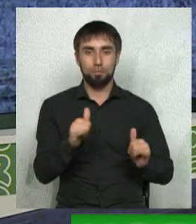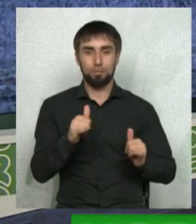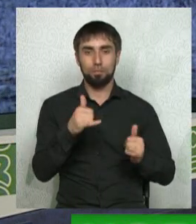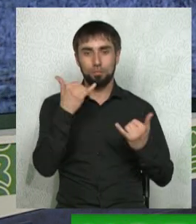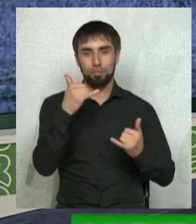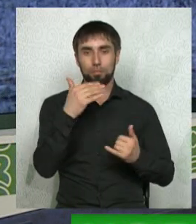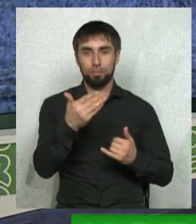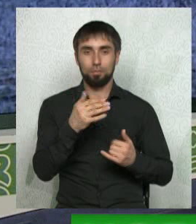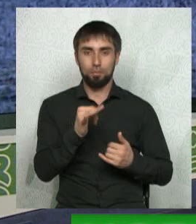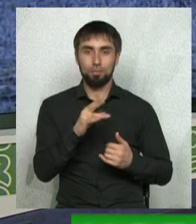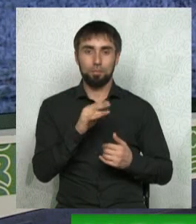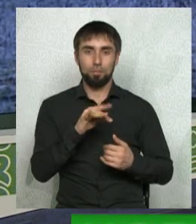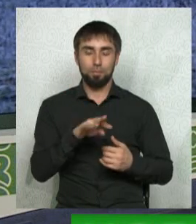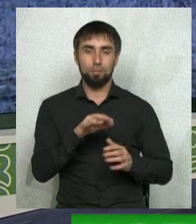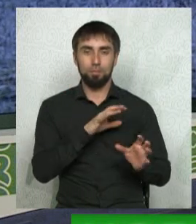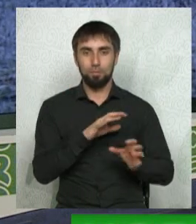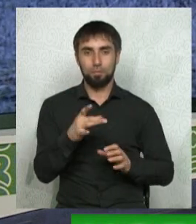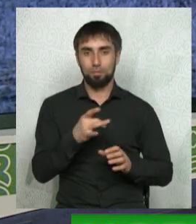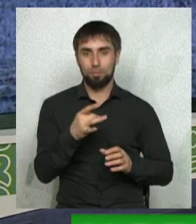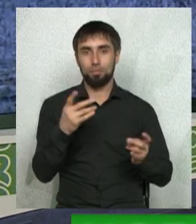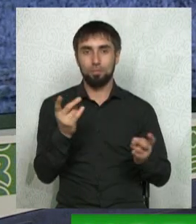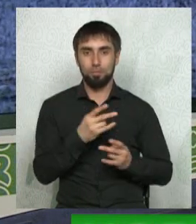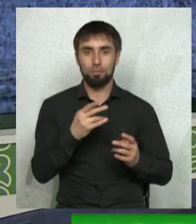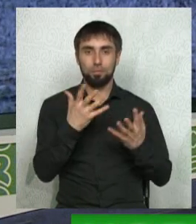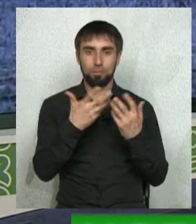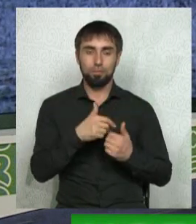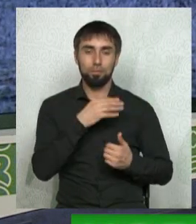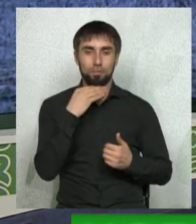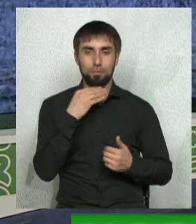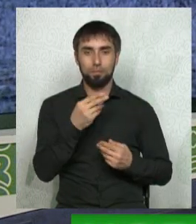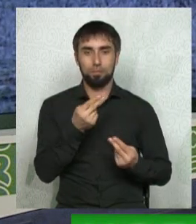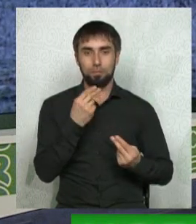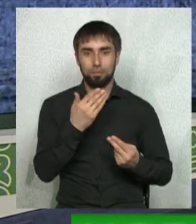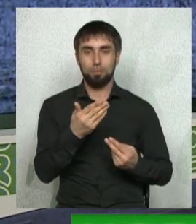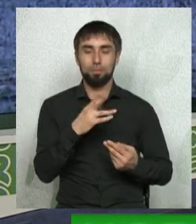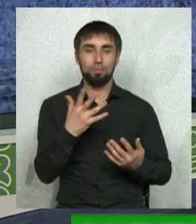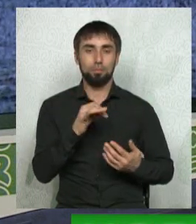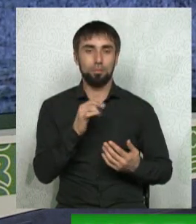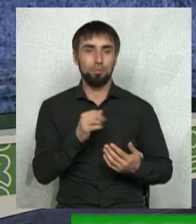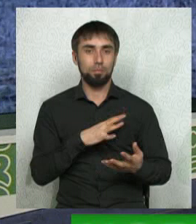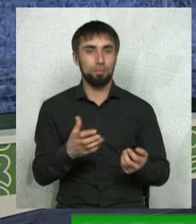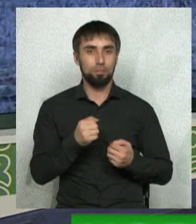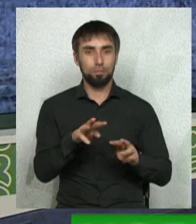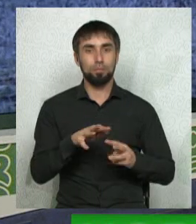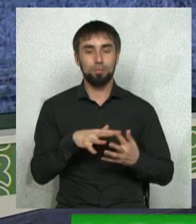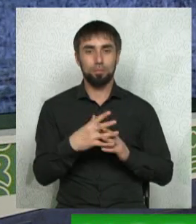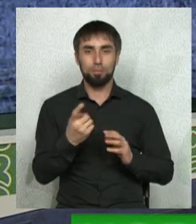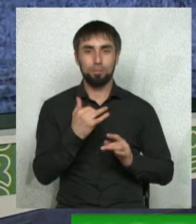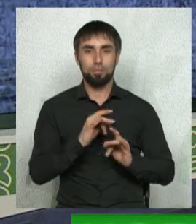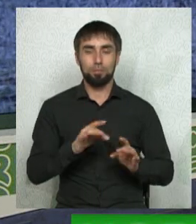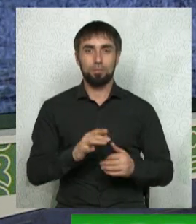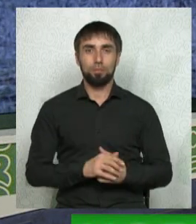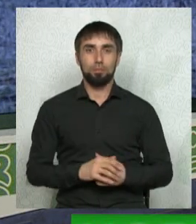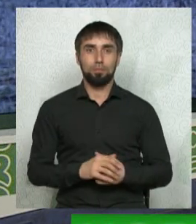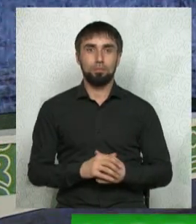поголовье скота и как минимум обеспечить республику необходимым количеством мясной продукции. Какие меры предприняты региональным минсельхозом, расскажет